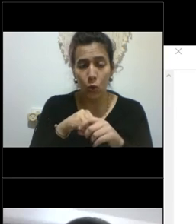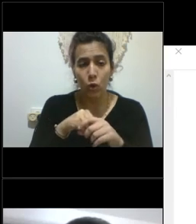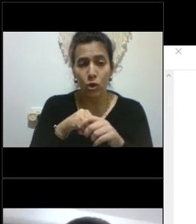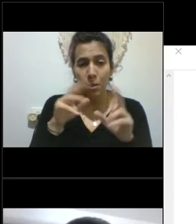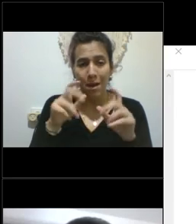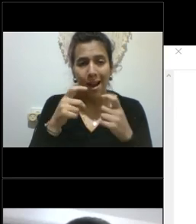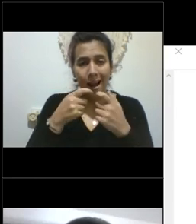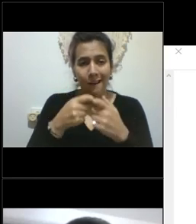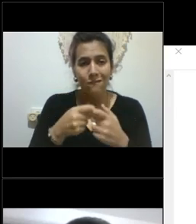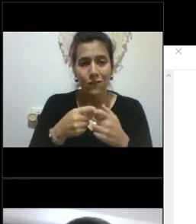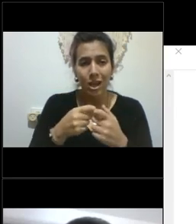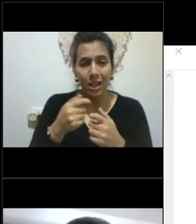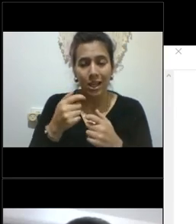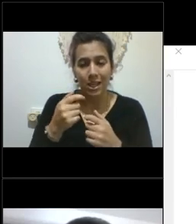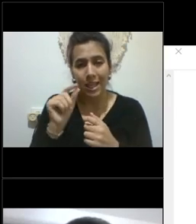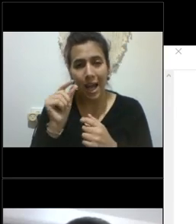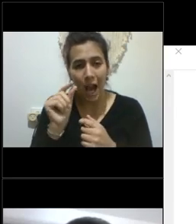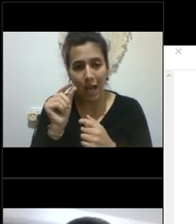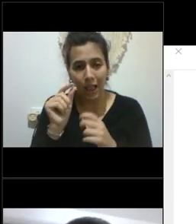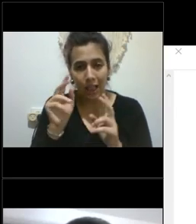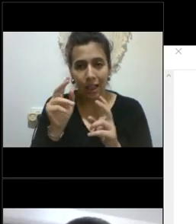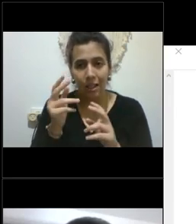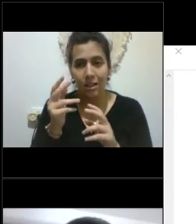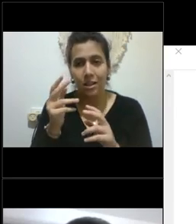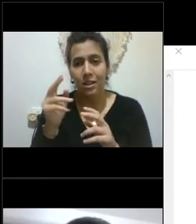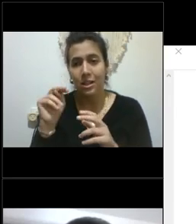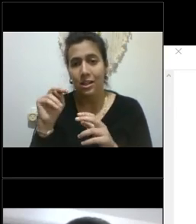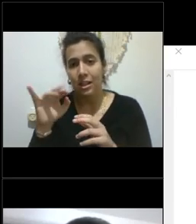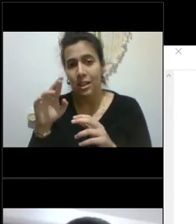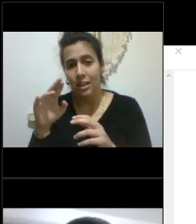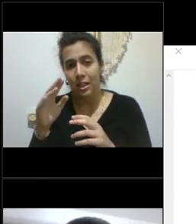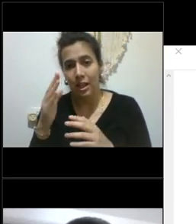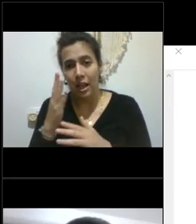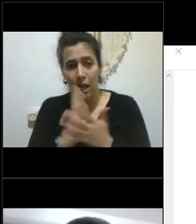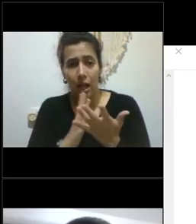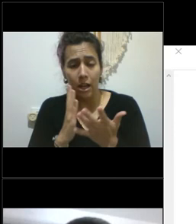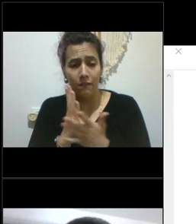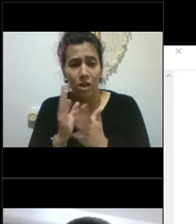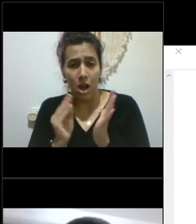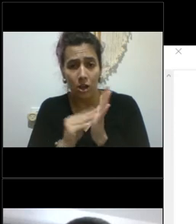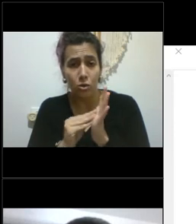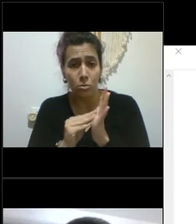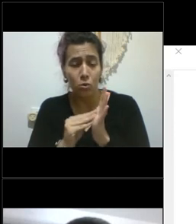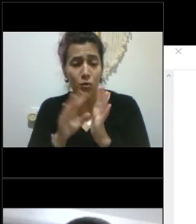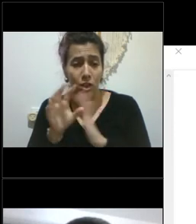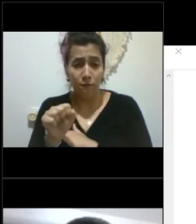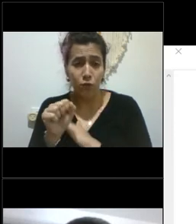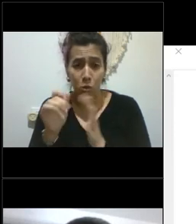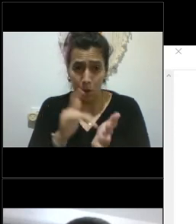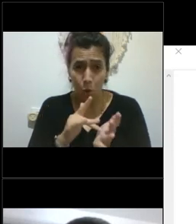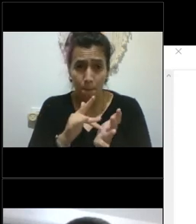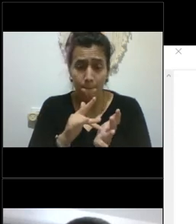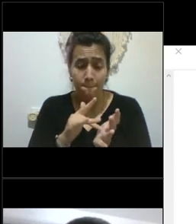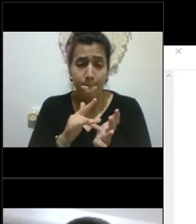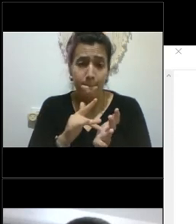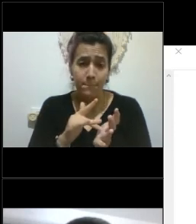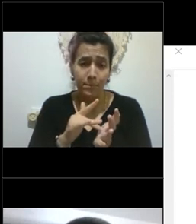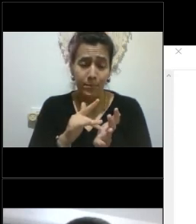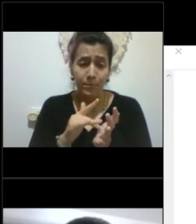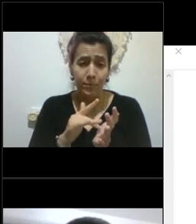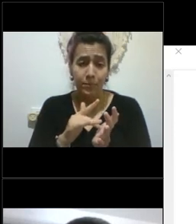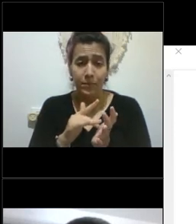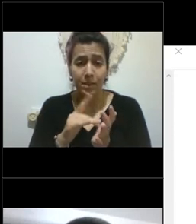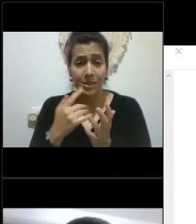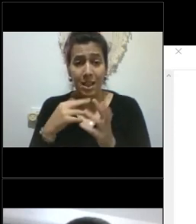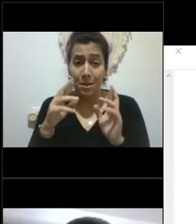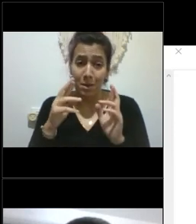שכאשר אצל ניר כבר חלק רשומים מתוך החמישה האלה, חלק כבר שרינו מקום, אז אני מקווה שנשאר